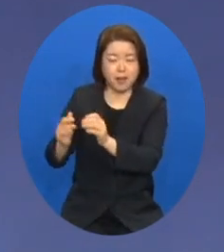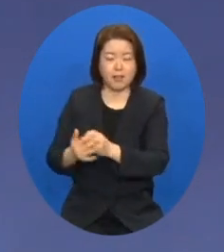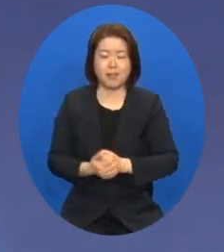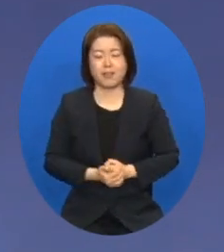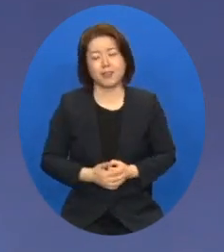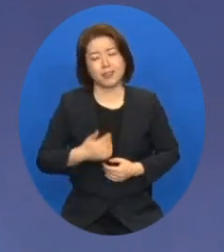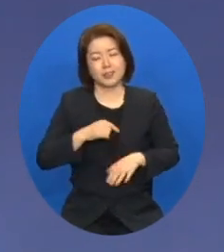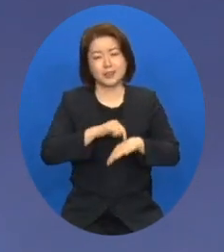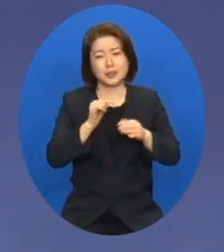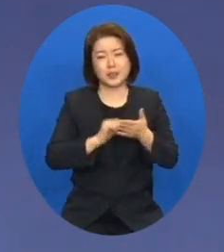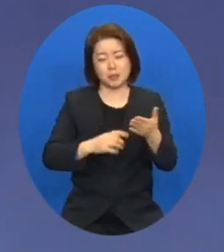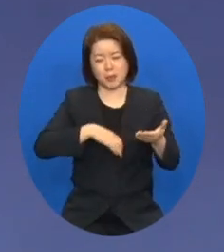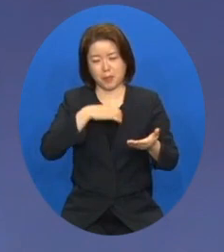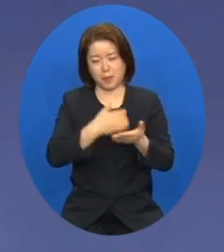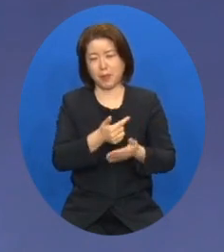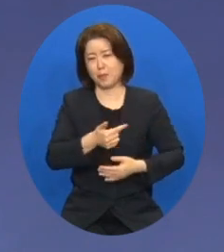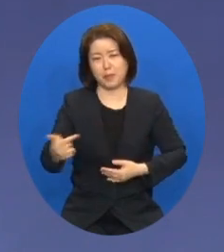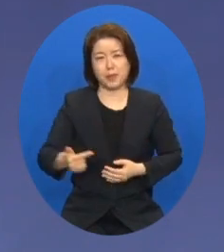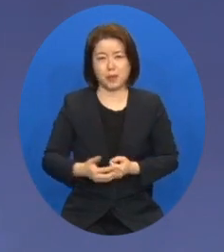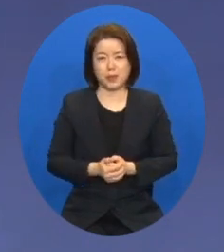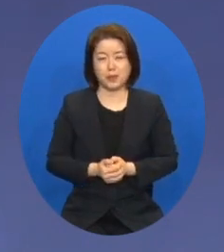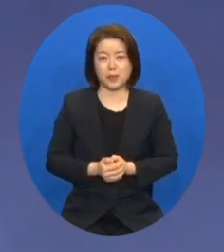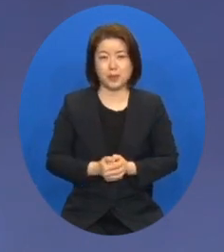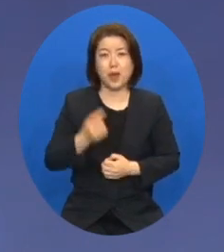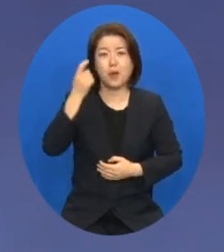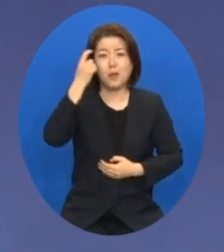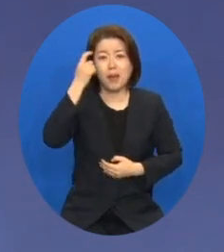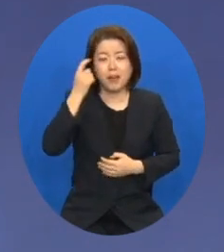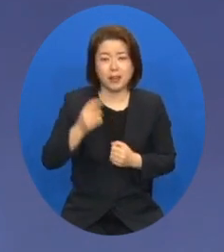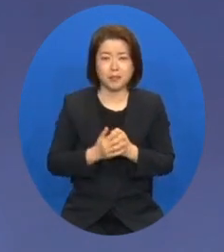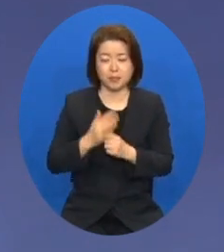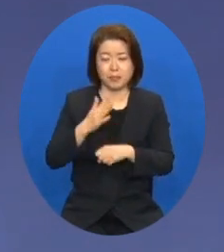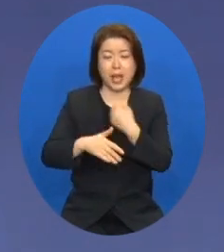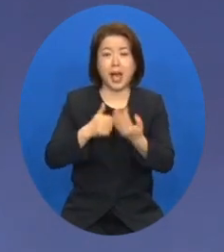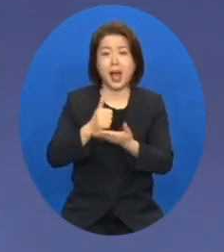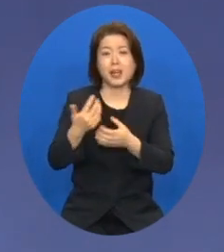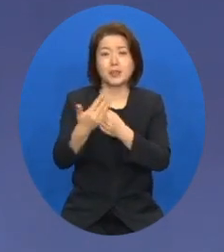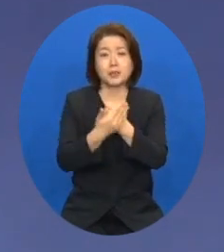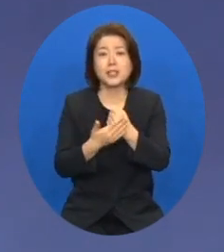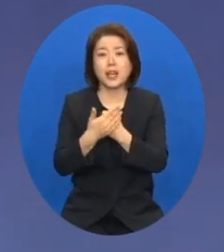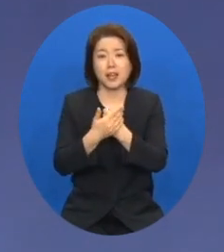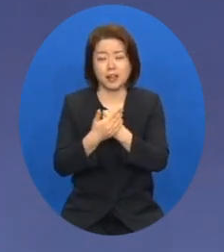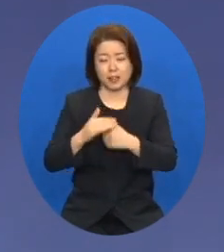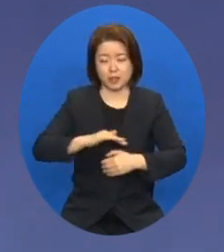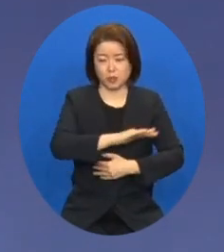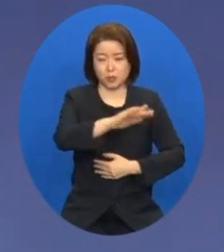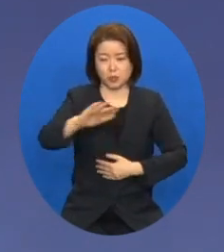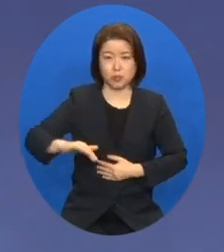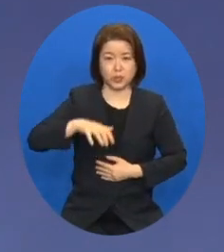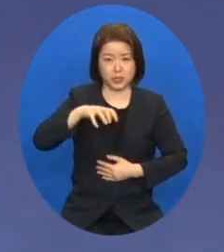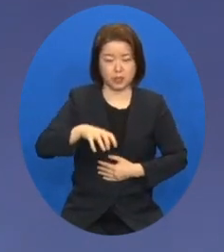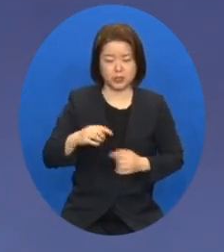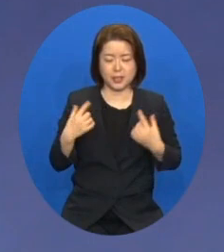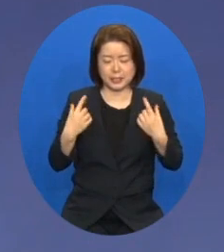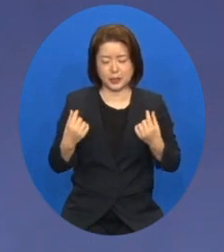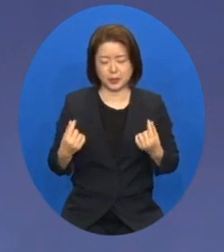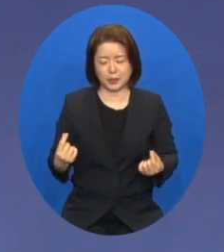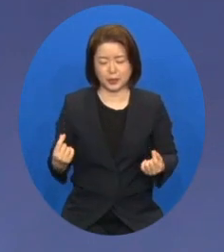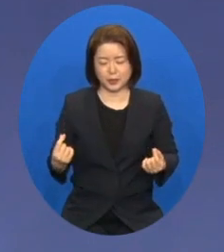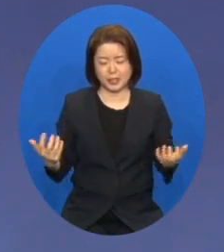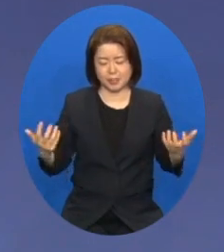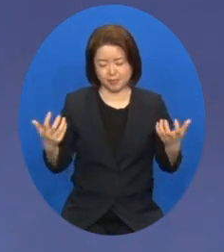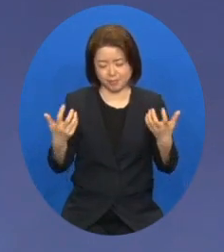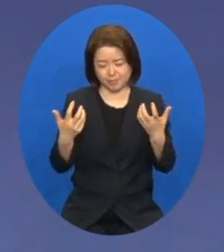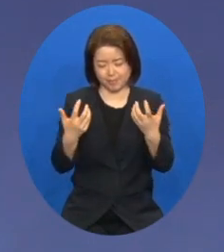굉장한 감동이 되었습니다 이유는 하나님의 은혜가 우리 가운데 여전히 풍성하다